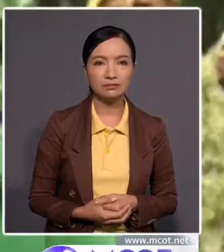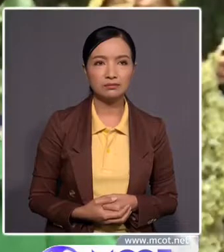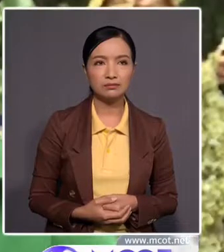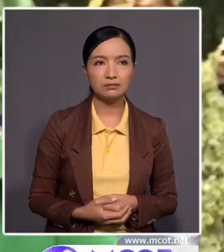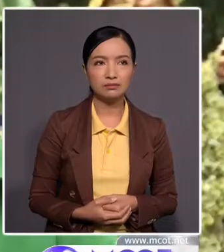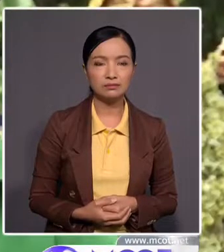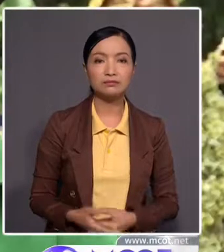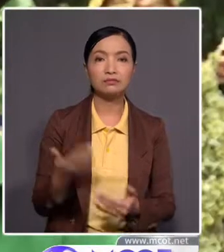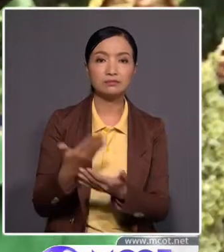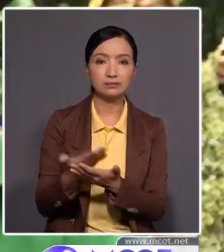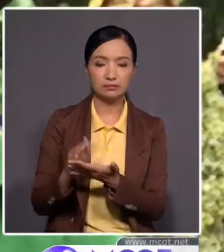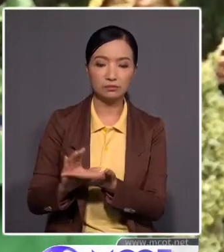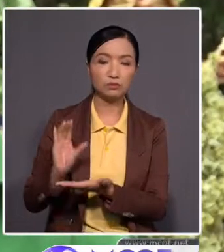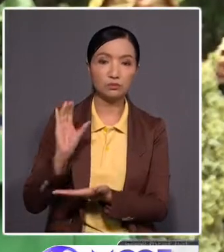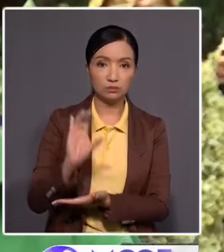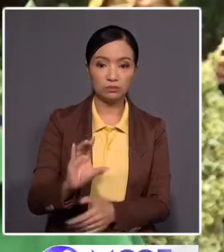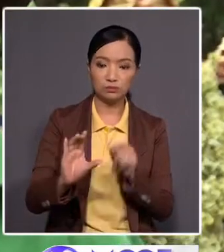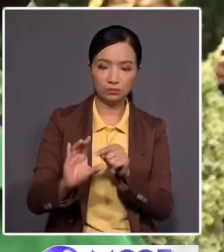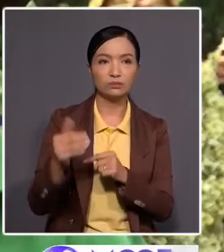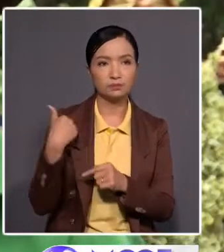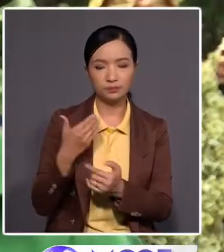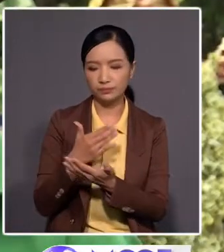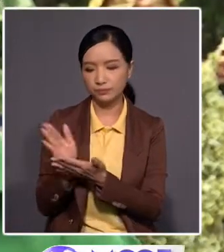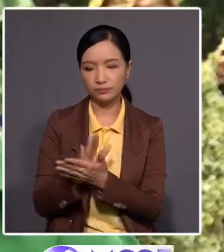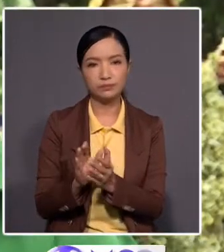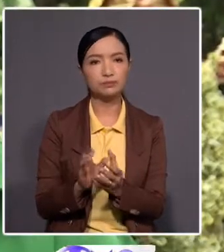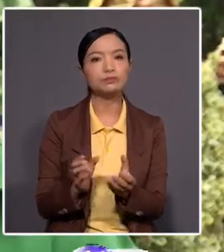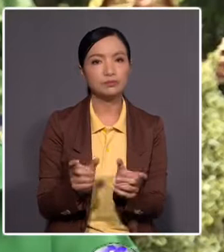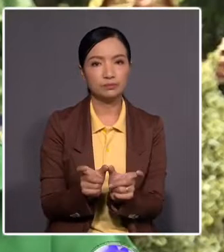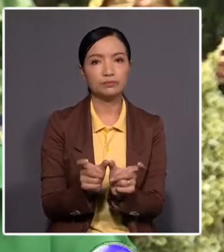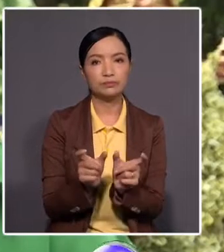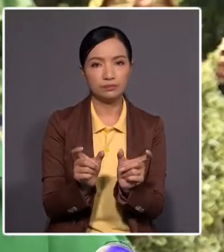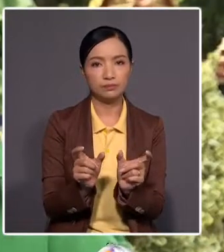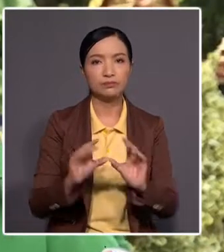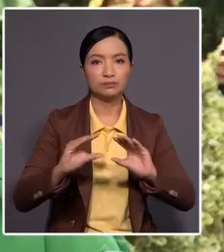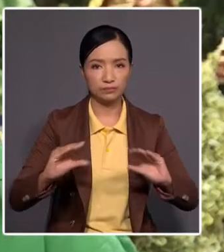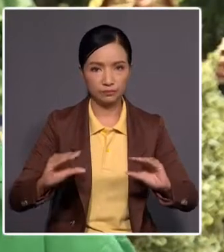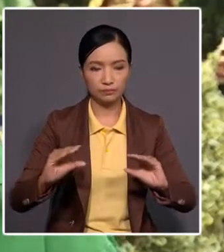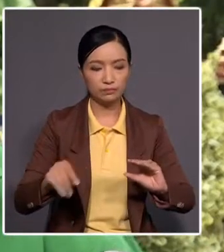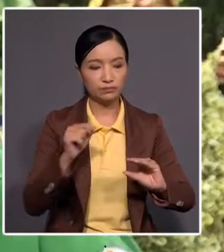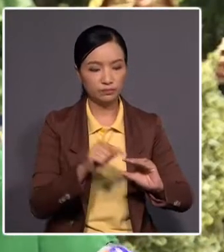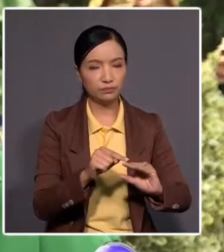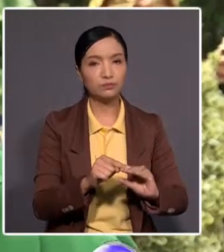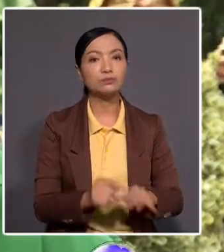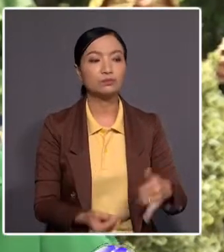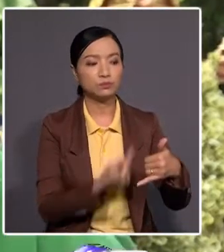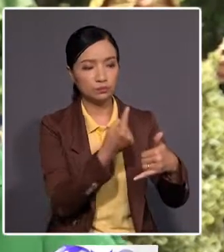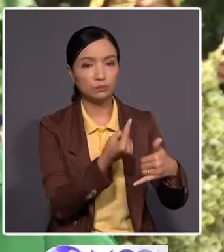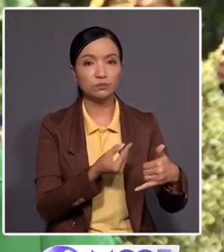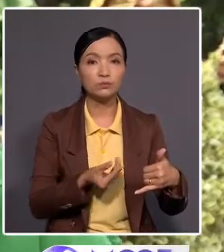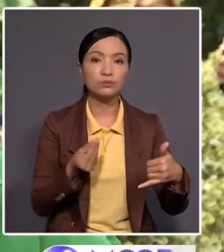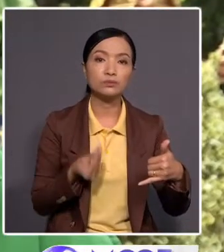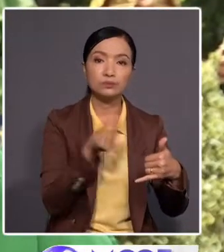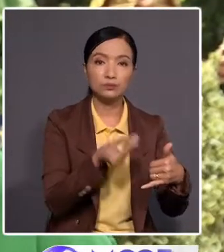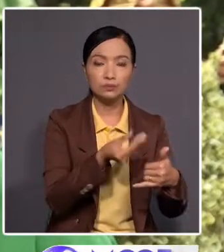อ้เงินทุนเนี่ยนะครับจริงๆเรามี2ส่วนนะส่วนแรกก็คือสนับสนุนรายคนนะครับราย